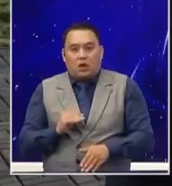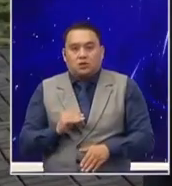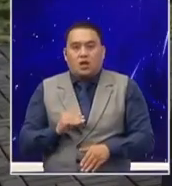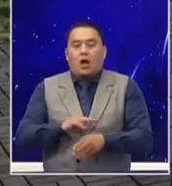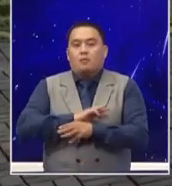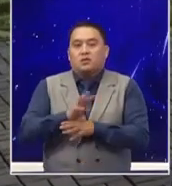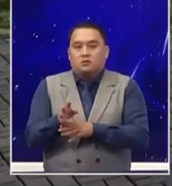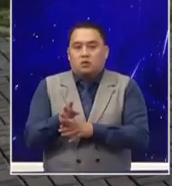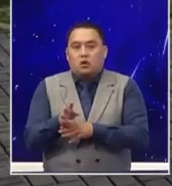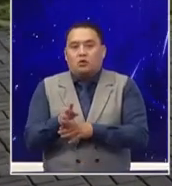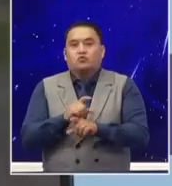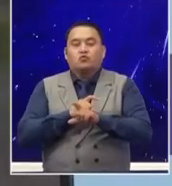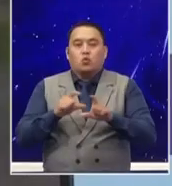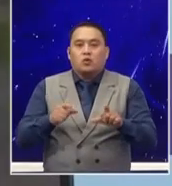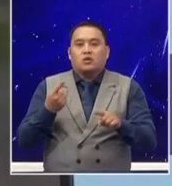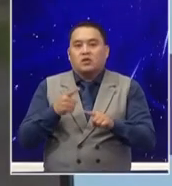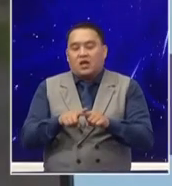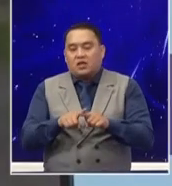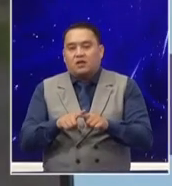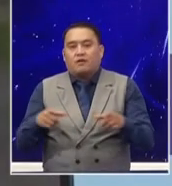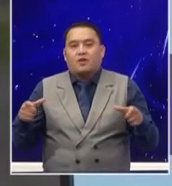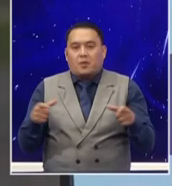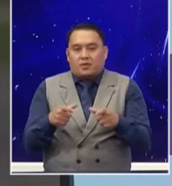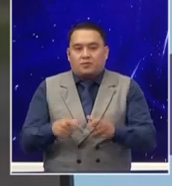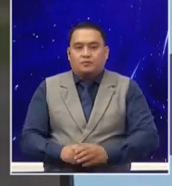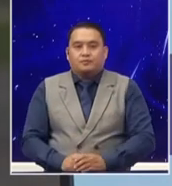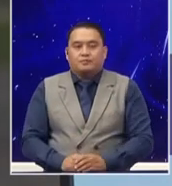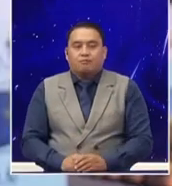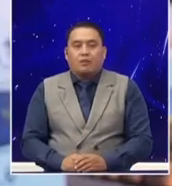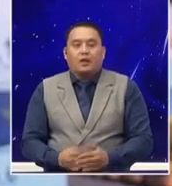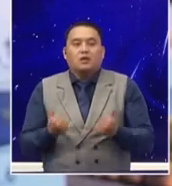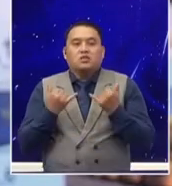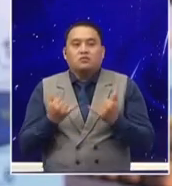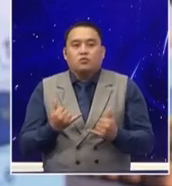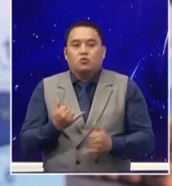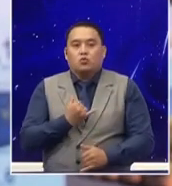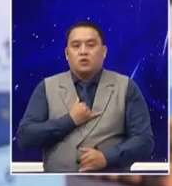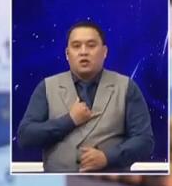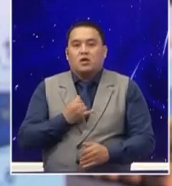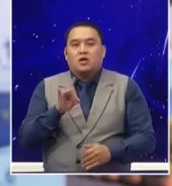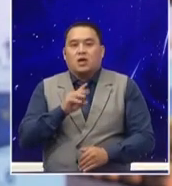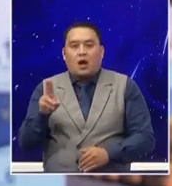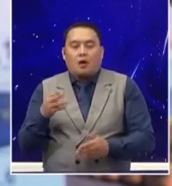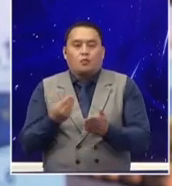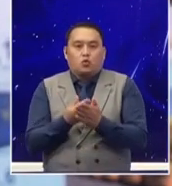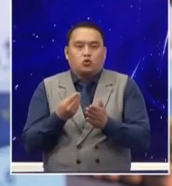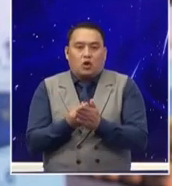о обеспечении учащихся техникой в период пандемии. На сегодня из республиканского бюджета